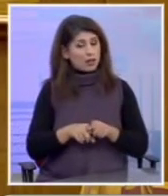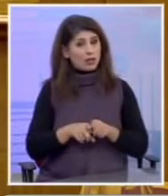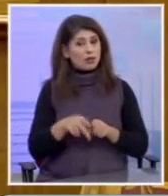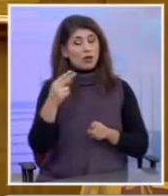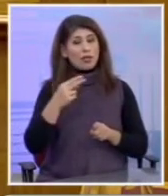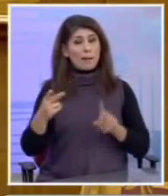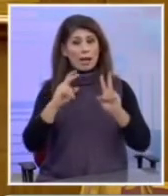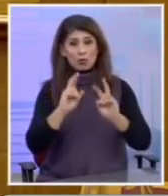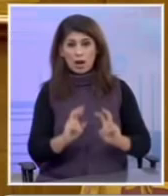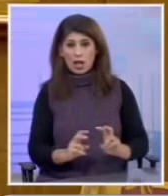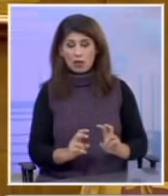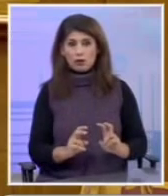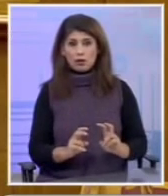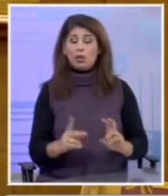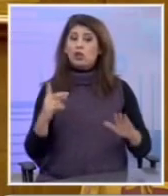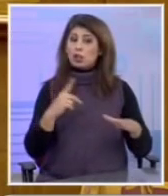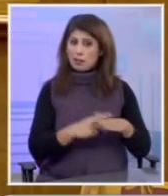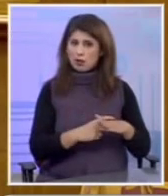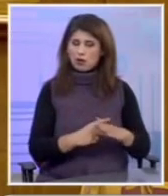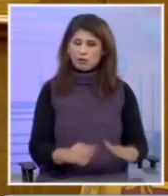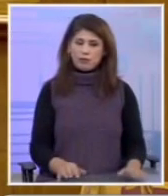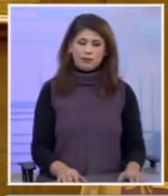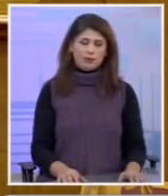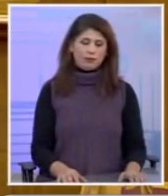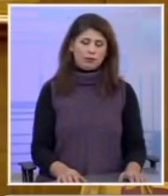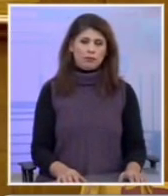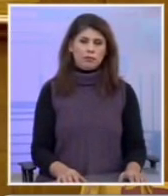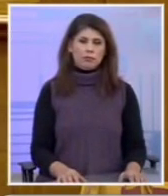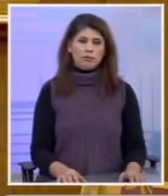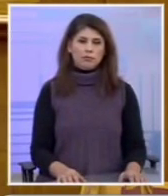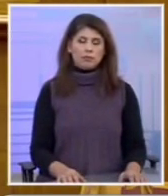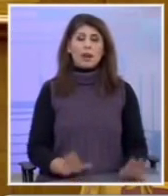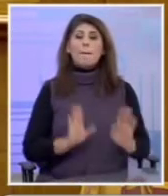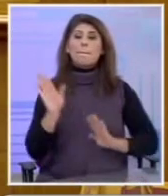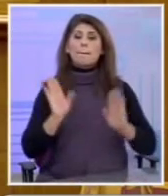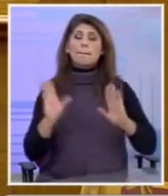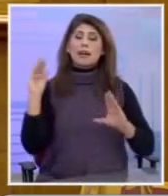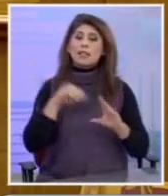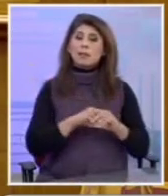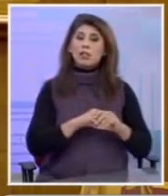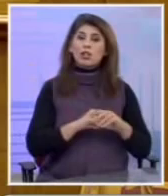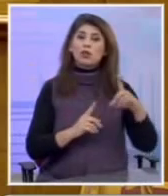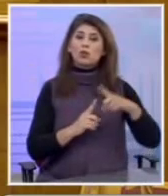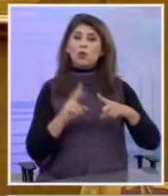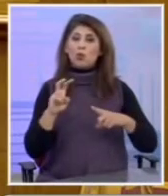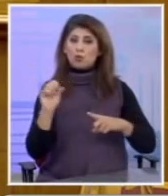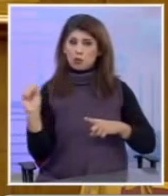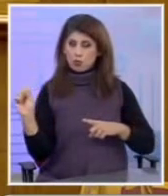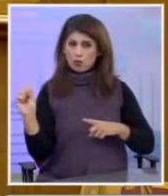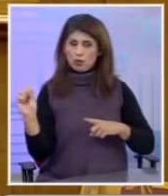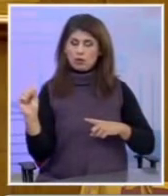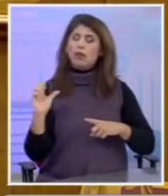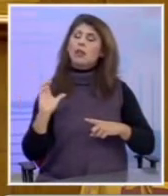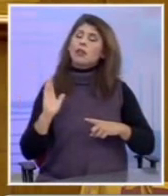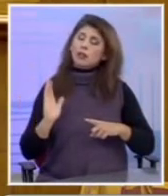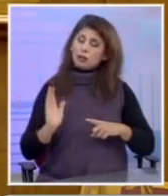ελέγχου των τραπεζών, η μετοχική συμμετοχή του ΤΑΦ ΣΥΓΜΑ μπορεί